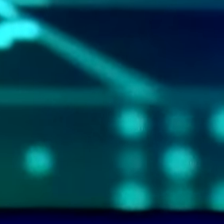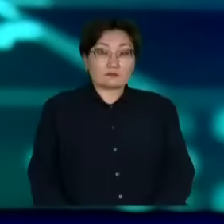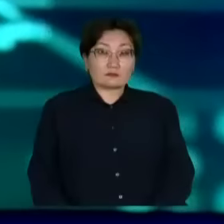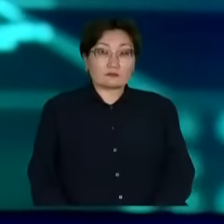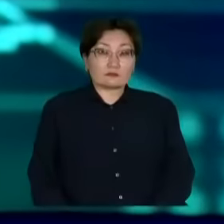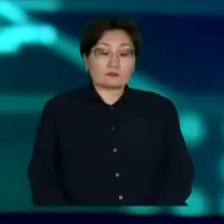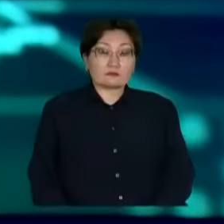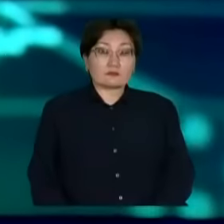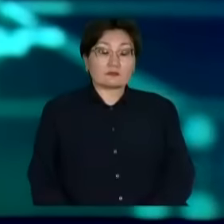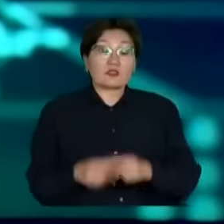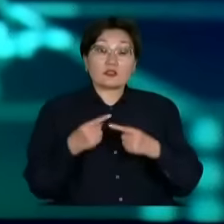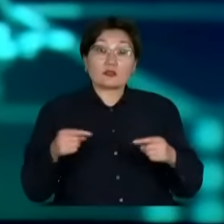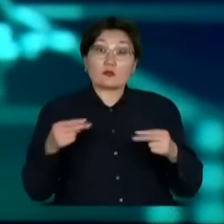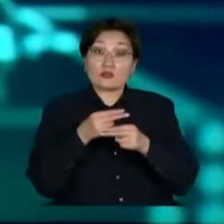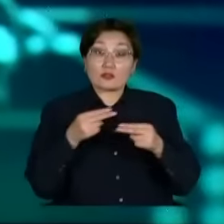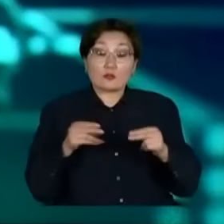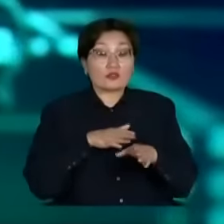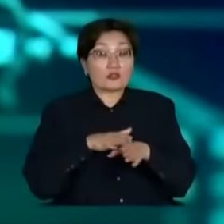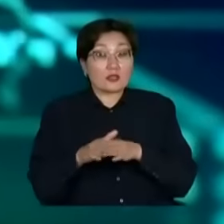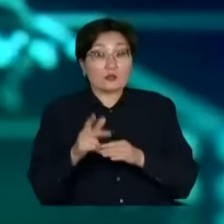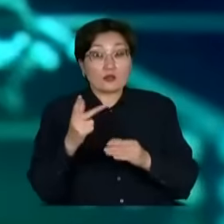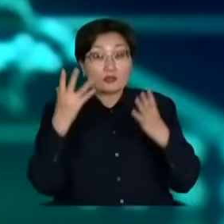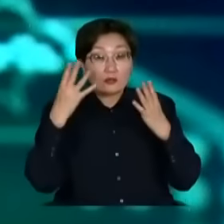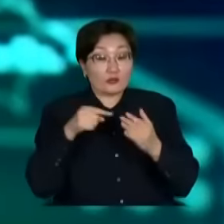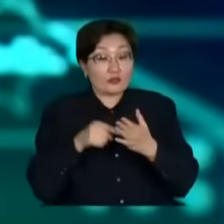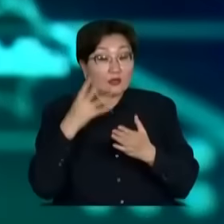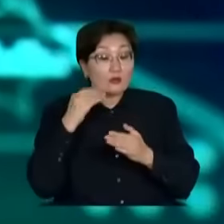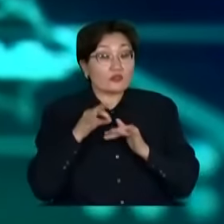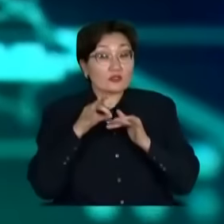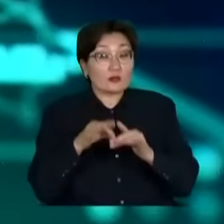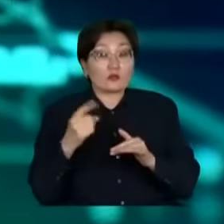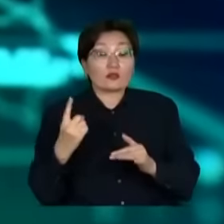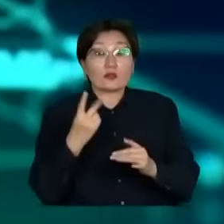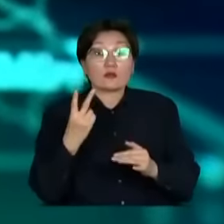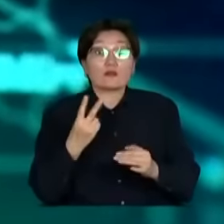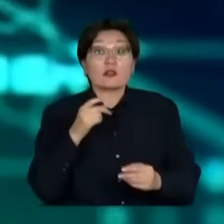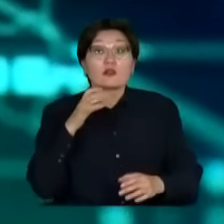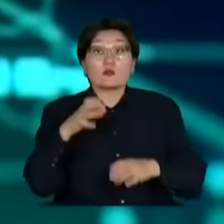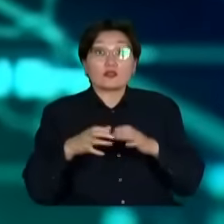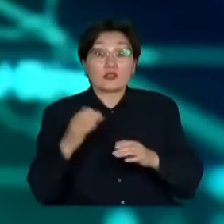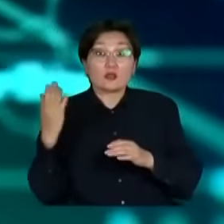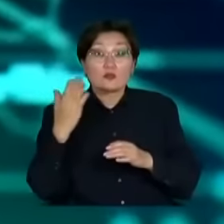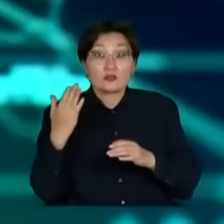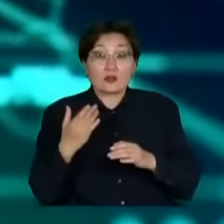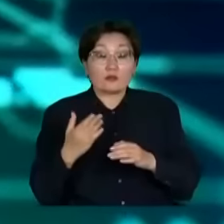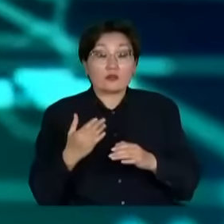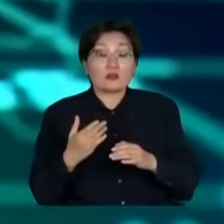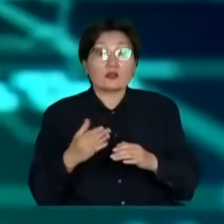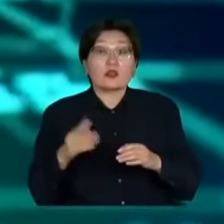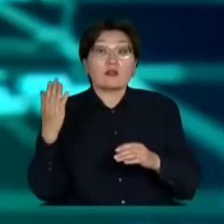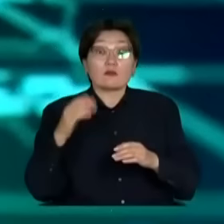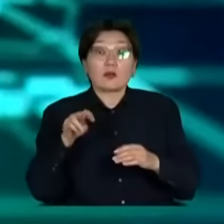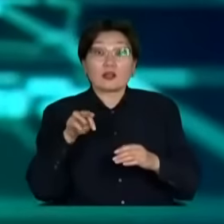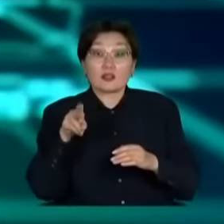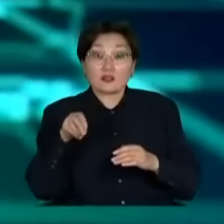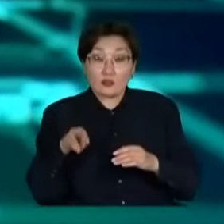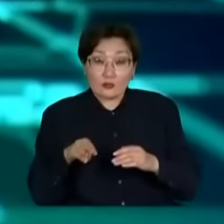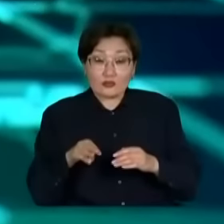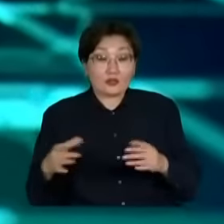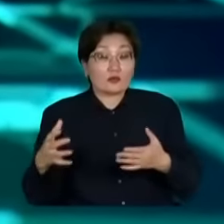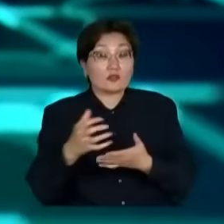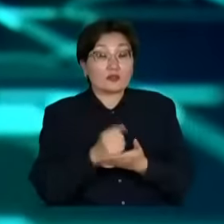Костанай и к другим темам целых 3 дня в Алматы проходил Второй международный кинорынок eurasian Film Market он